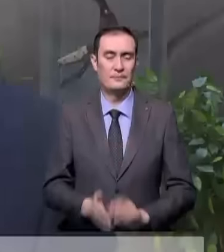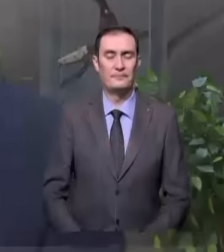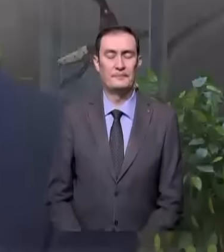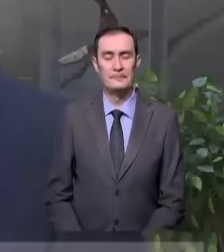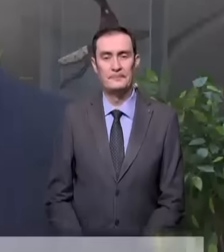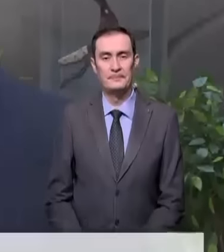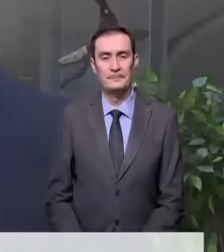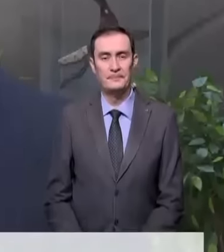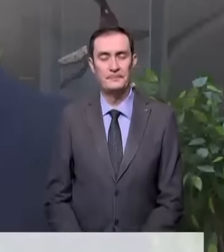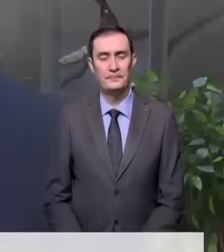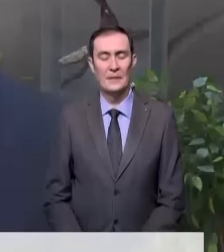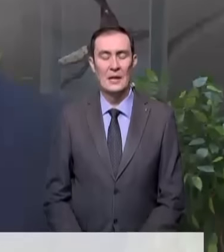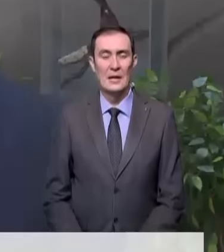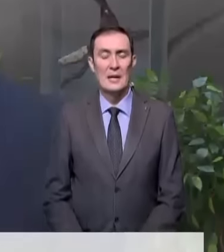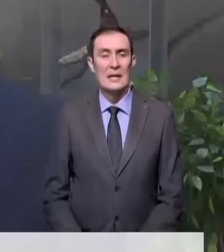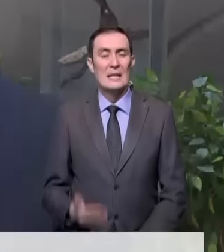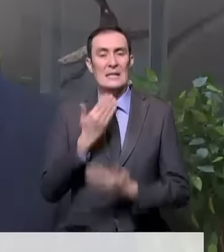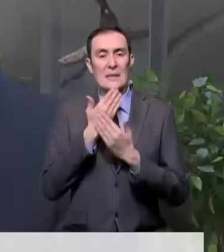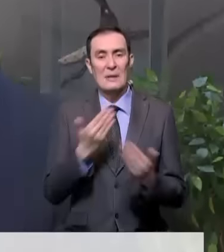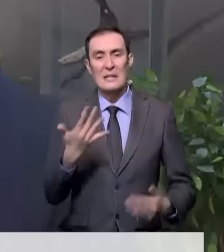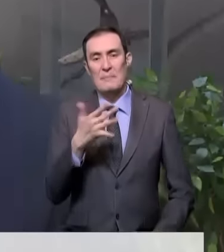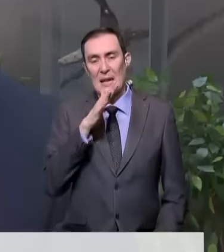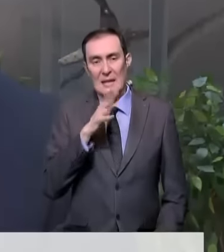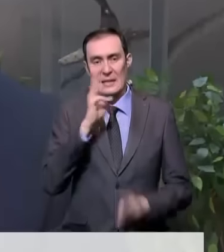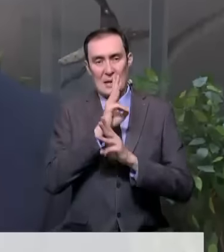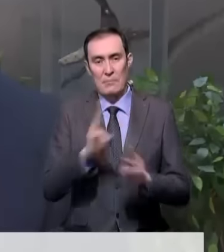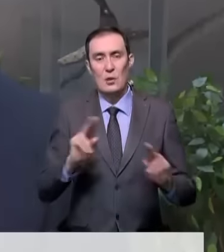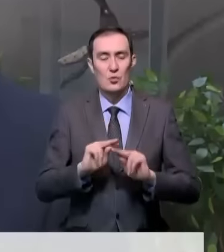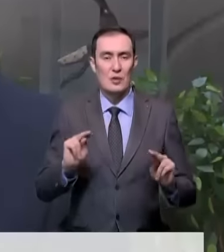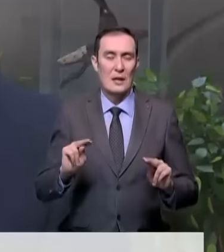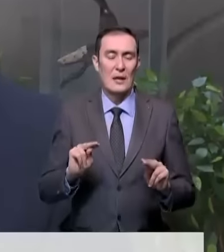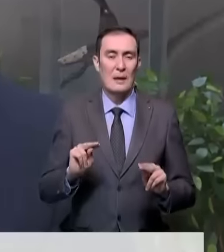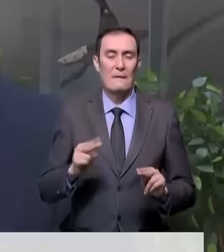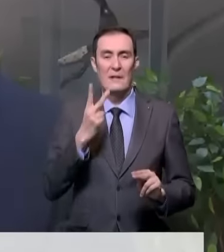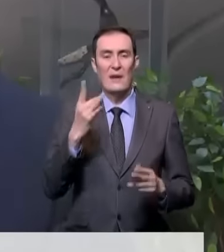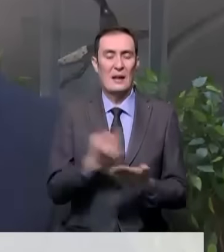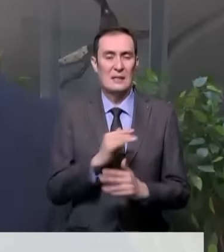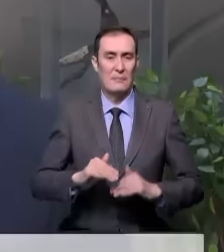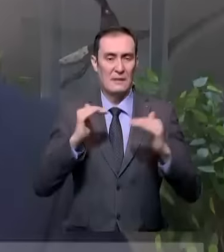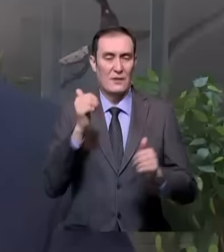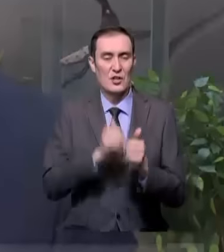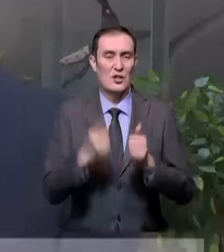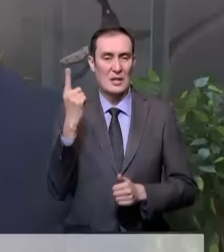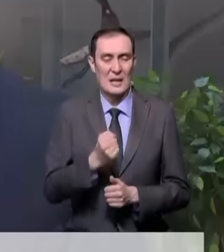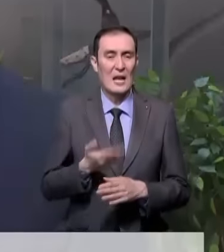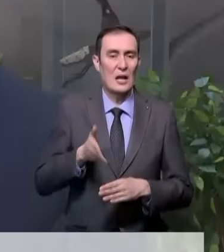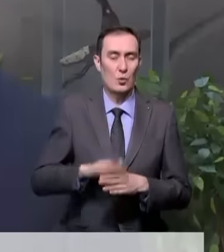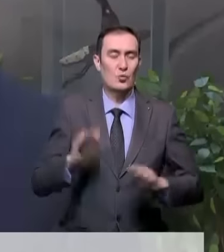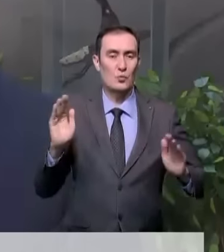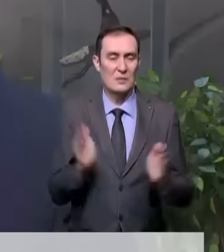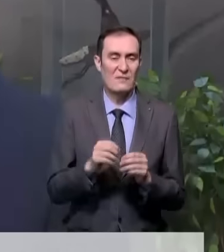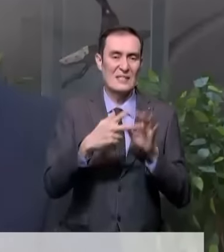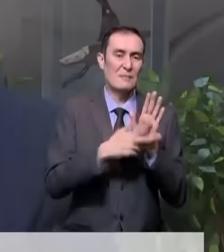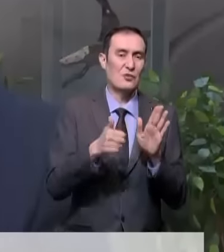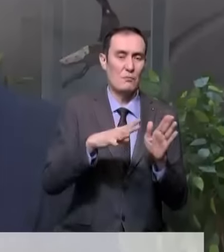условия. За последние 5 лет зарплаты учителей выросли вдвое. Их еженедельная нагрузка снизилась с